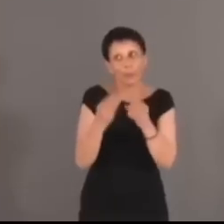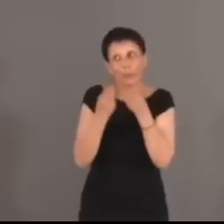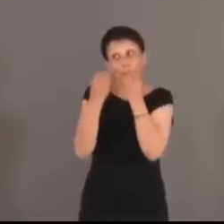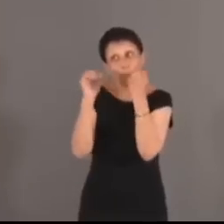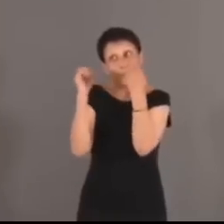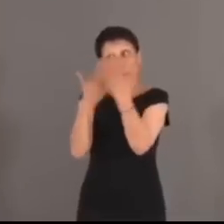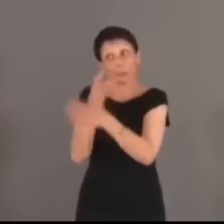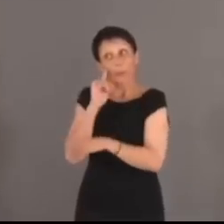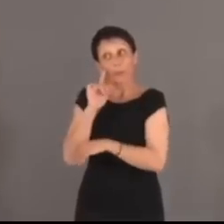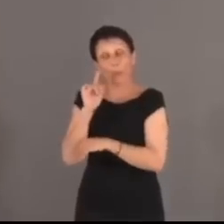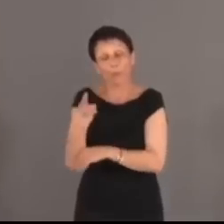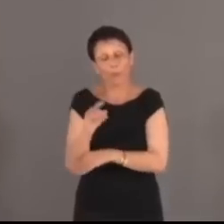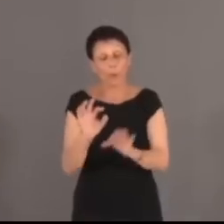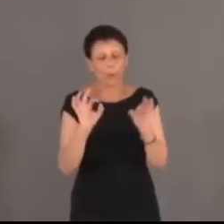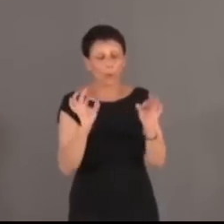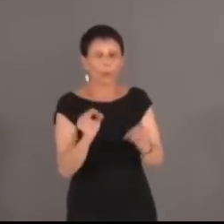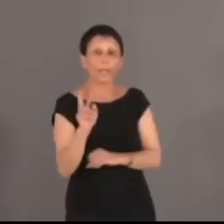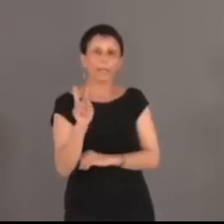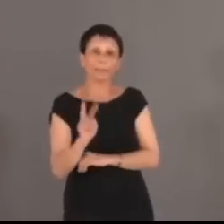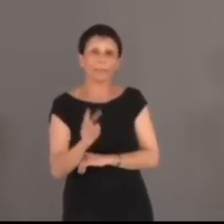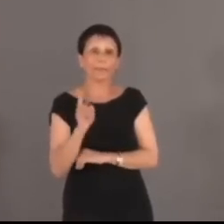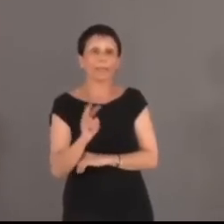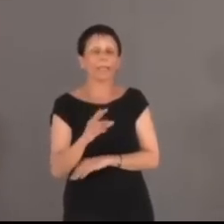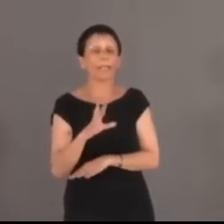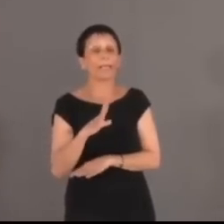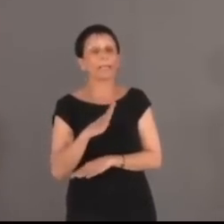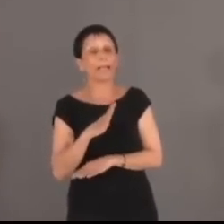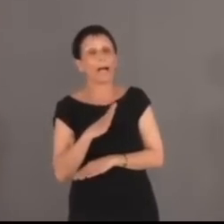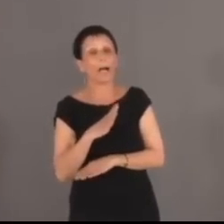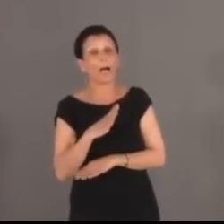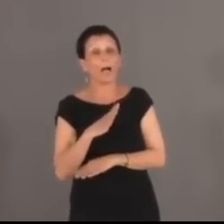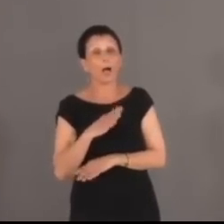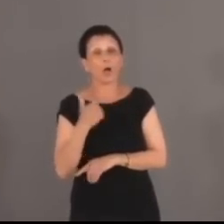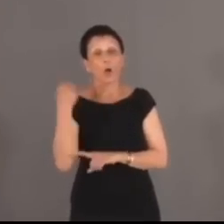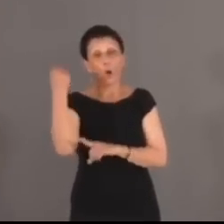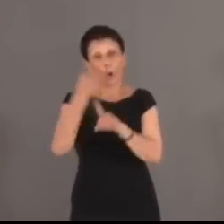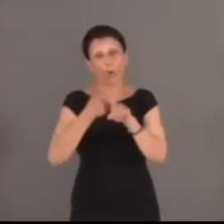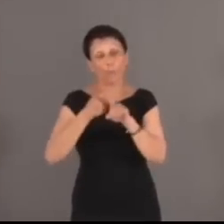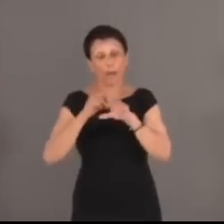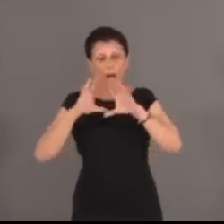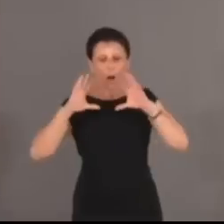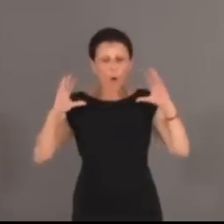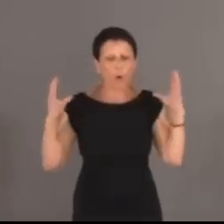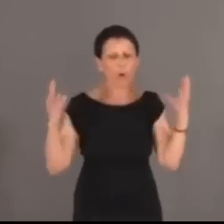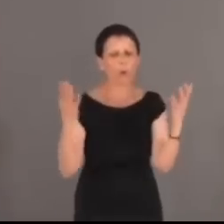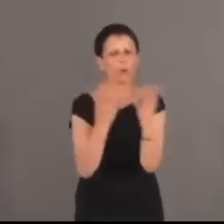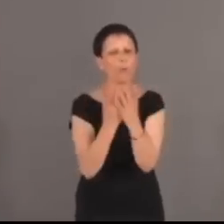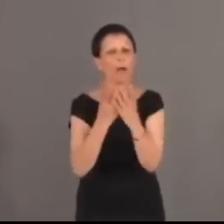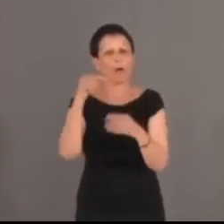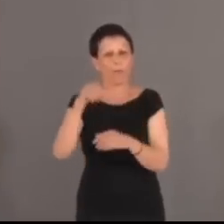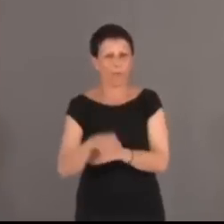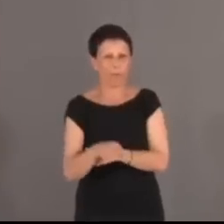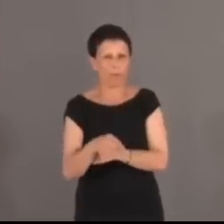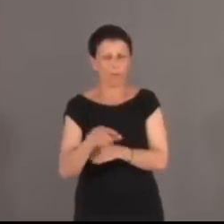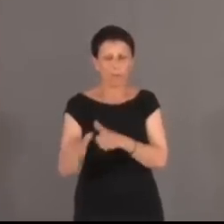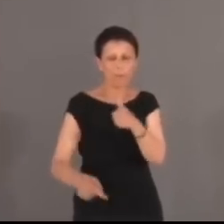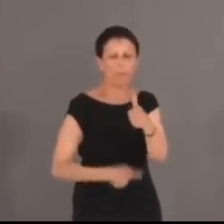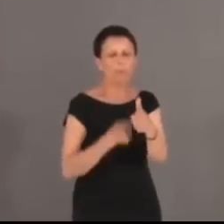fois, qu'effectivement, il y a un combat global à mener. Ce combat, il passe